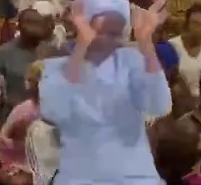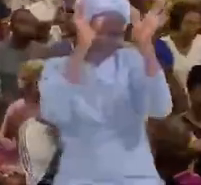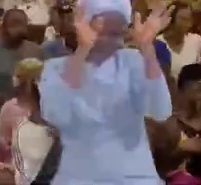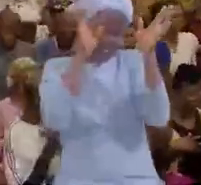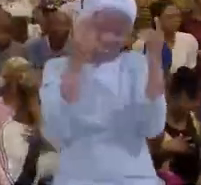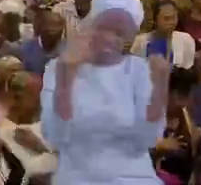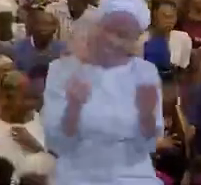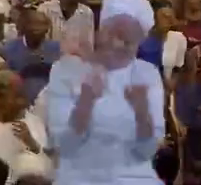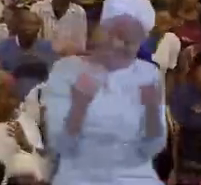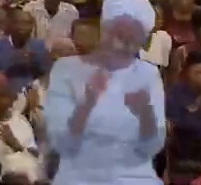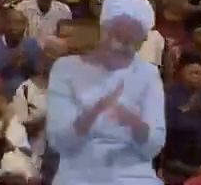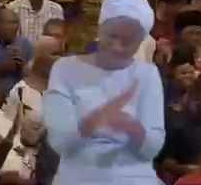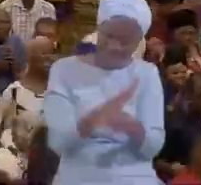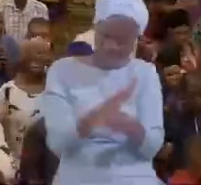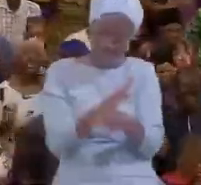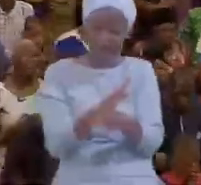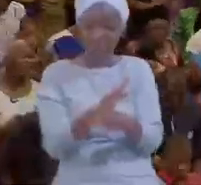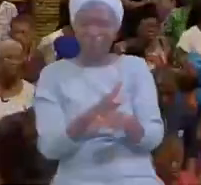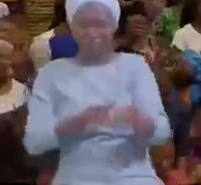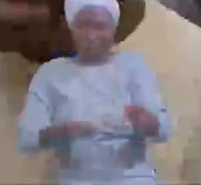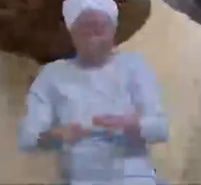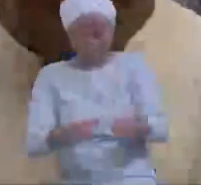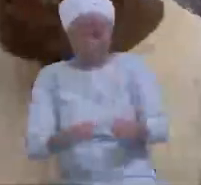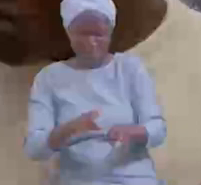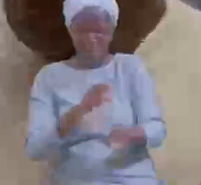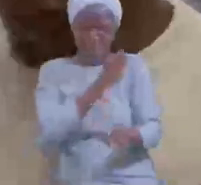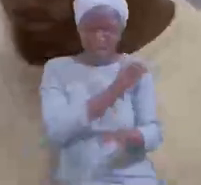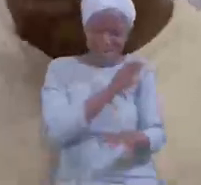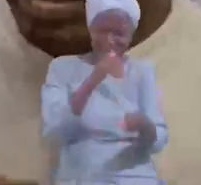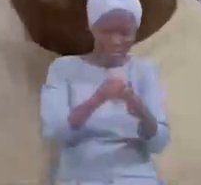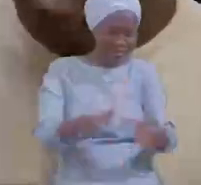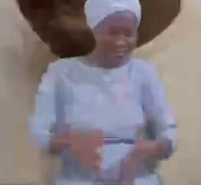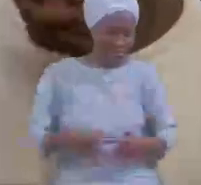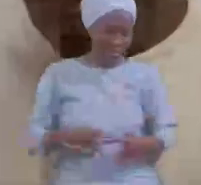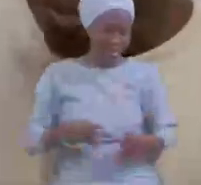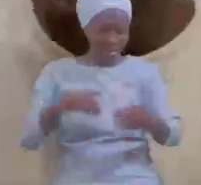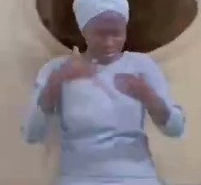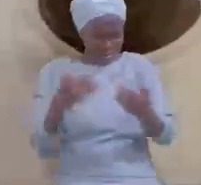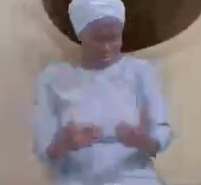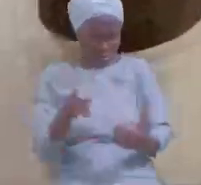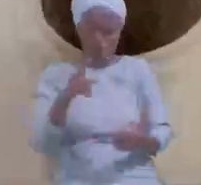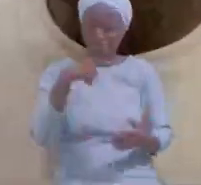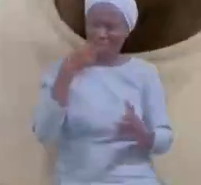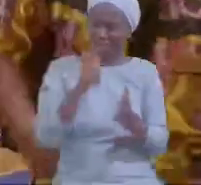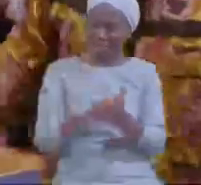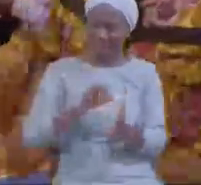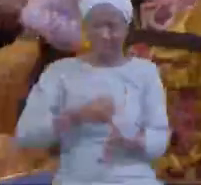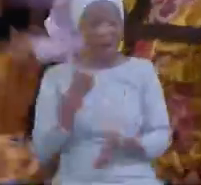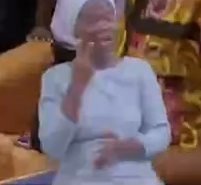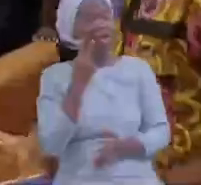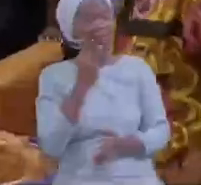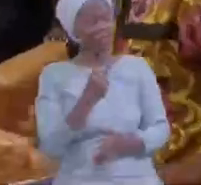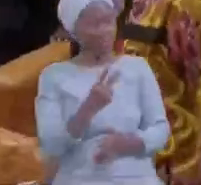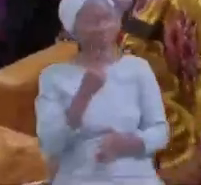de toute habitude terrible, pécheresse dans votre vie et vous dites, je vois le